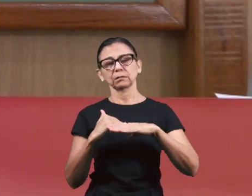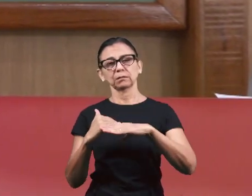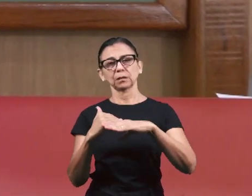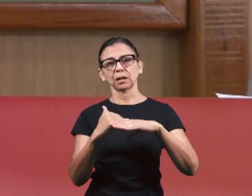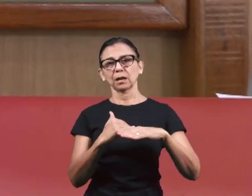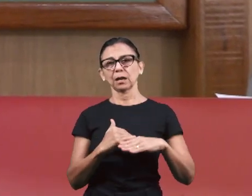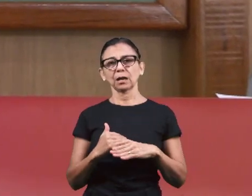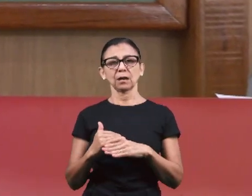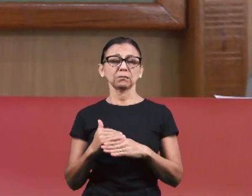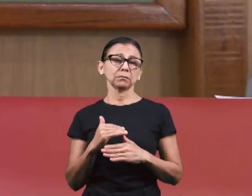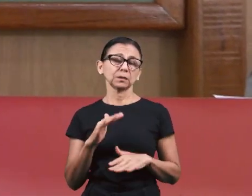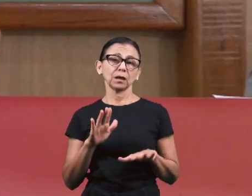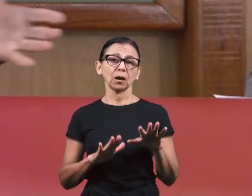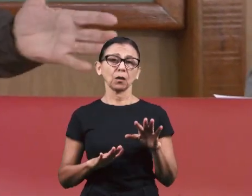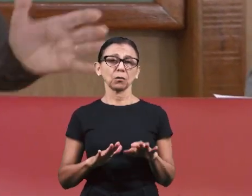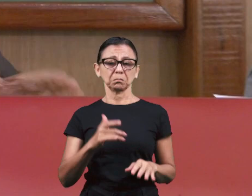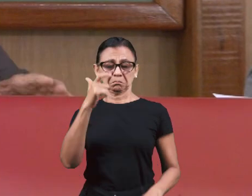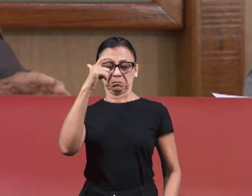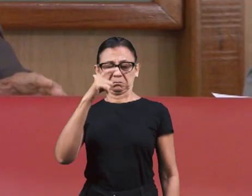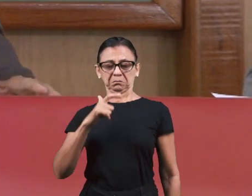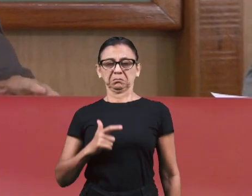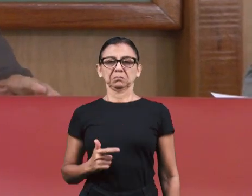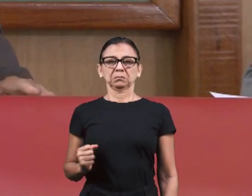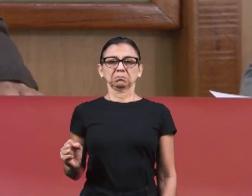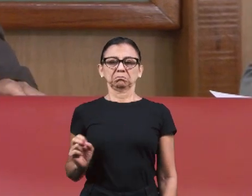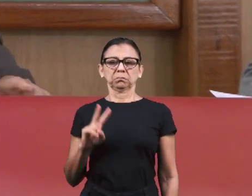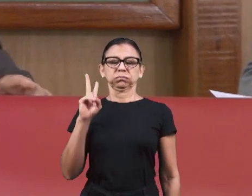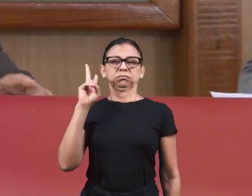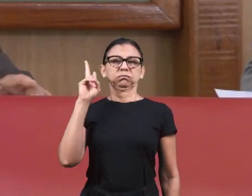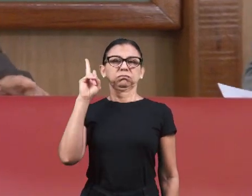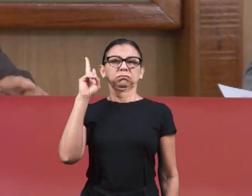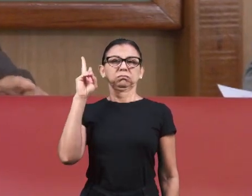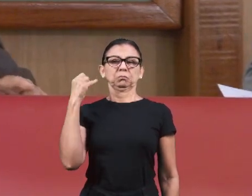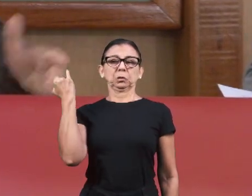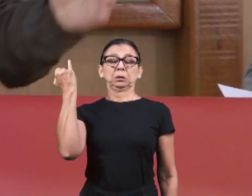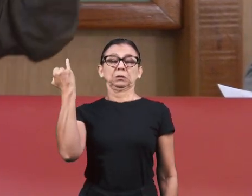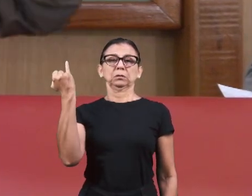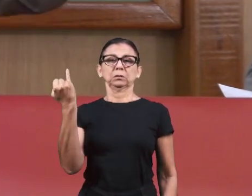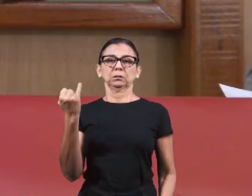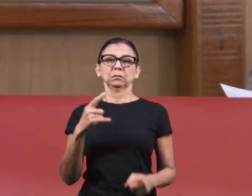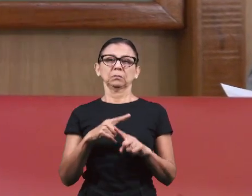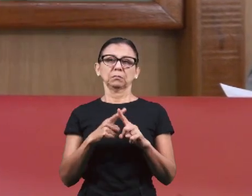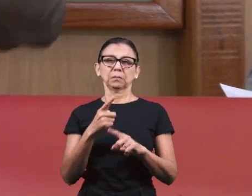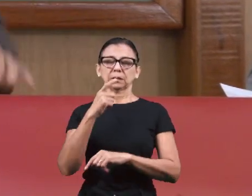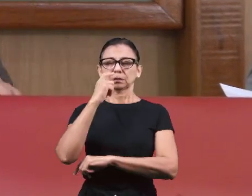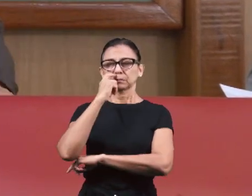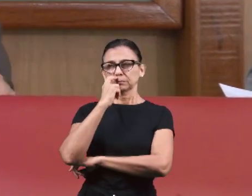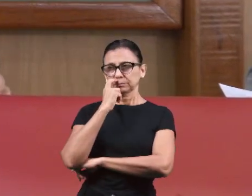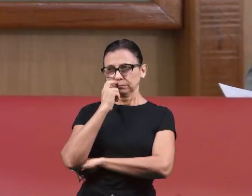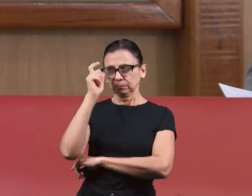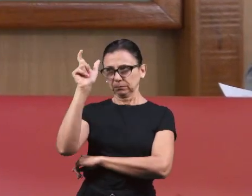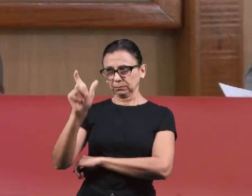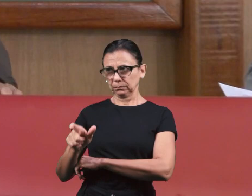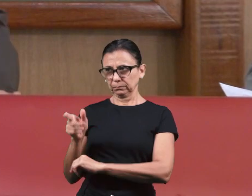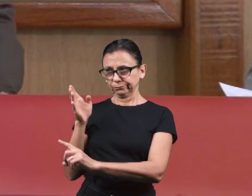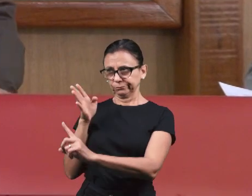cet être qui se donne beaucoup de valeur, mais à la fin des comptes, on va, n'importe quel